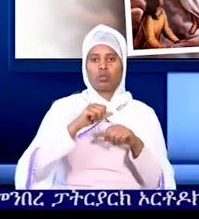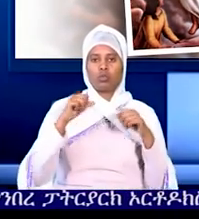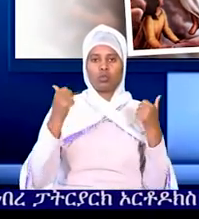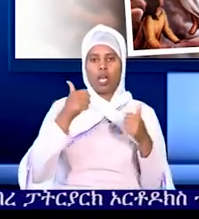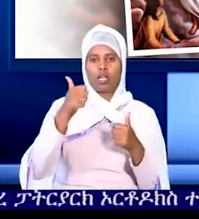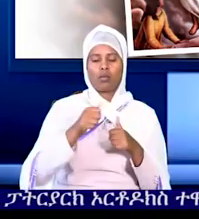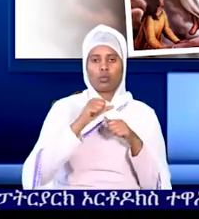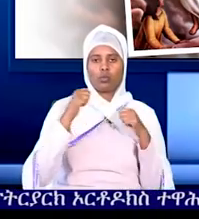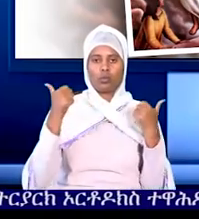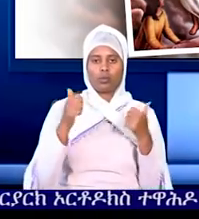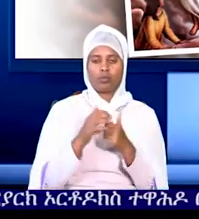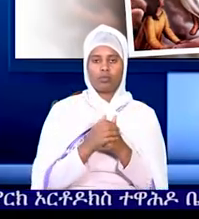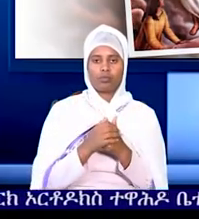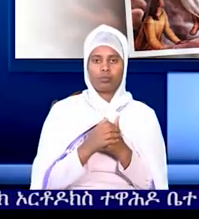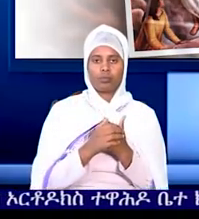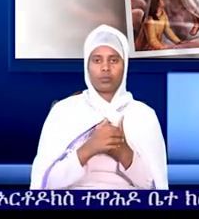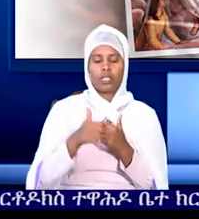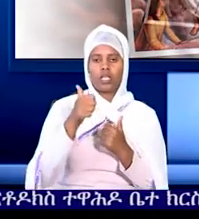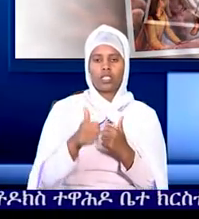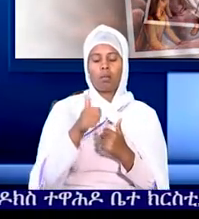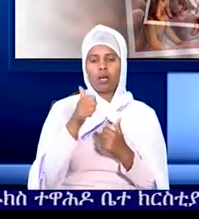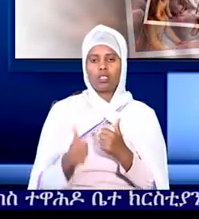እግዚኣብሔር ኣጋምሸ ፀውዖ ነቦና ኣዳ